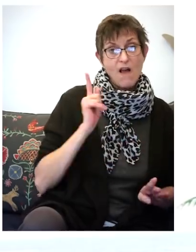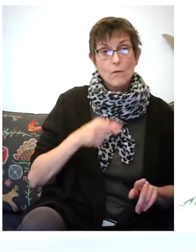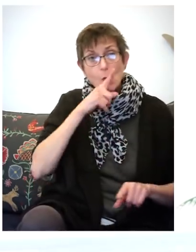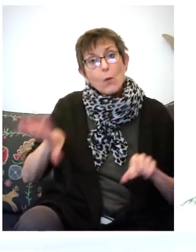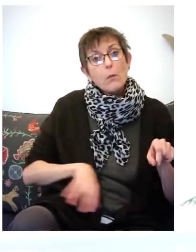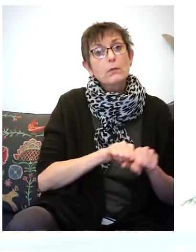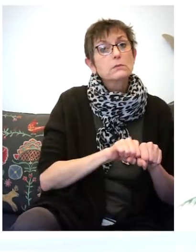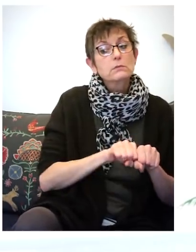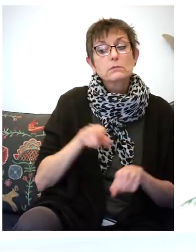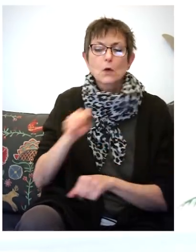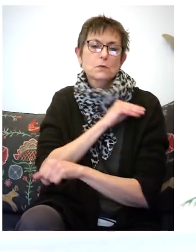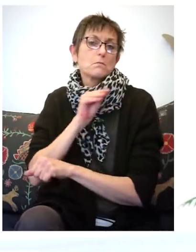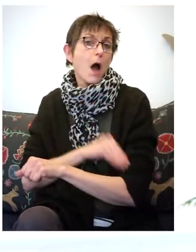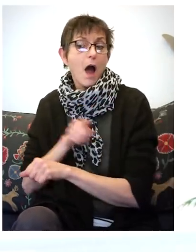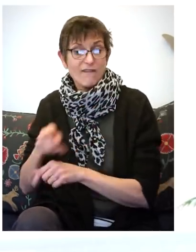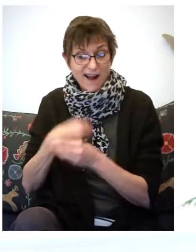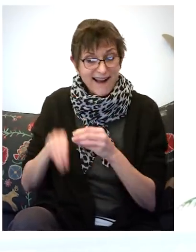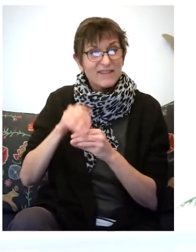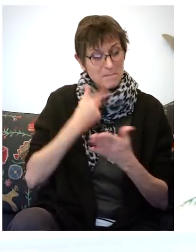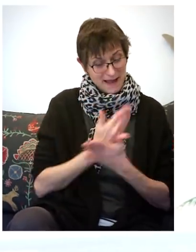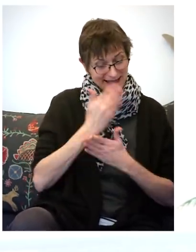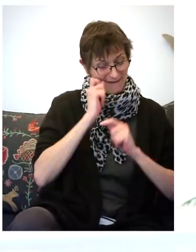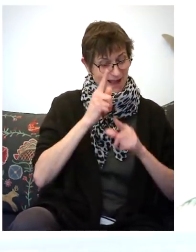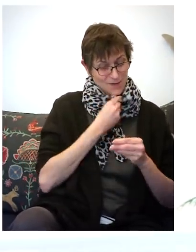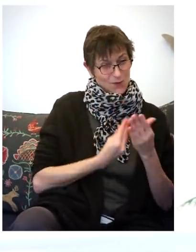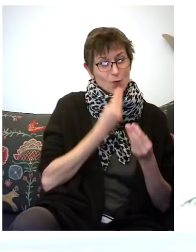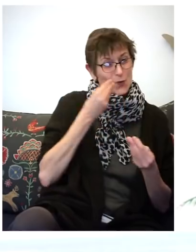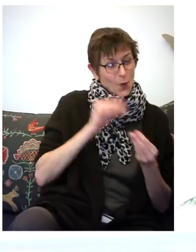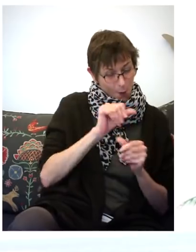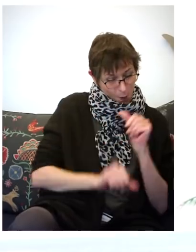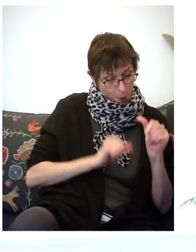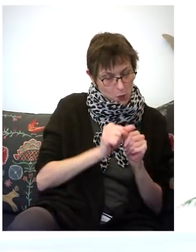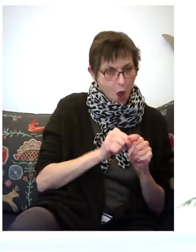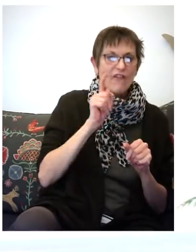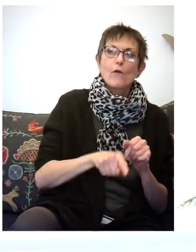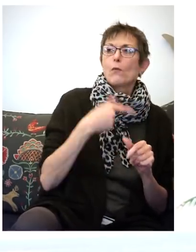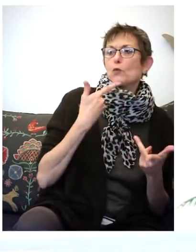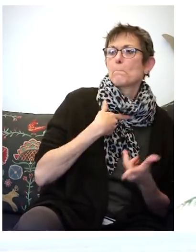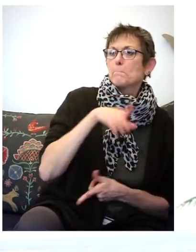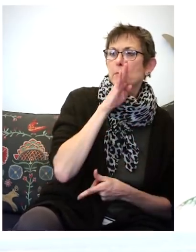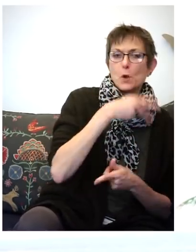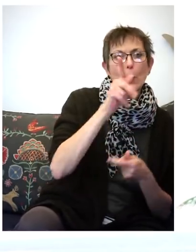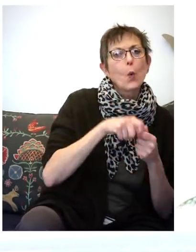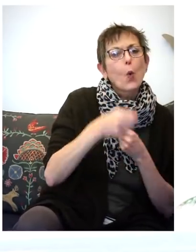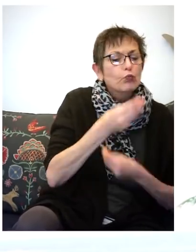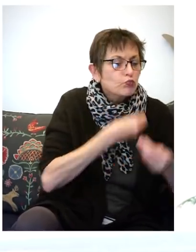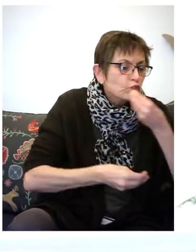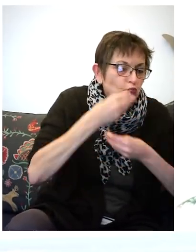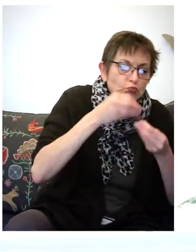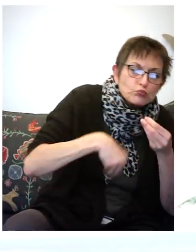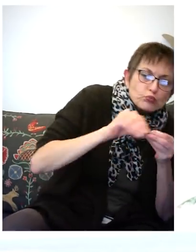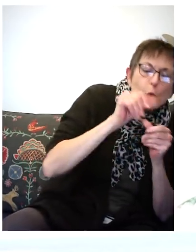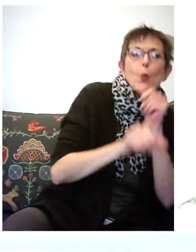de supprimer. Alors dans l'exemple du sport, peut-être en prévoyant une pause dans la journée à un moment donné où on n'en avait pas justement. Ou en allongeant son temps de pause à midi